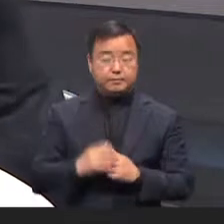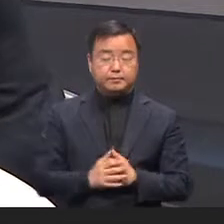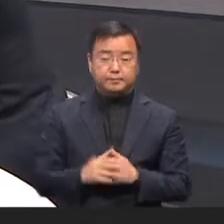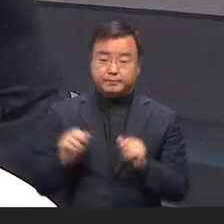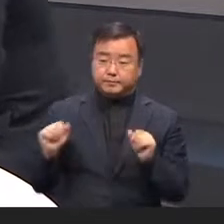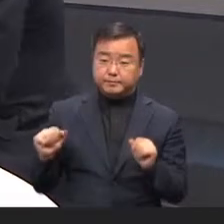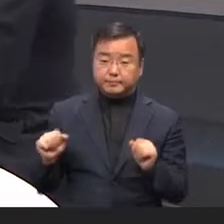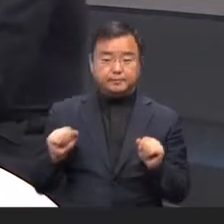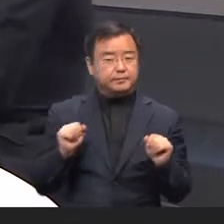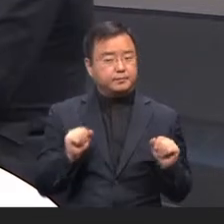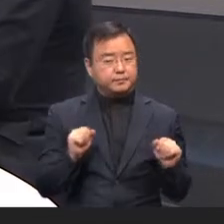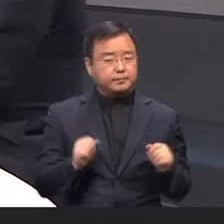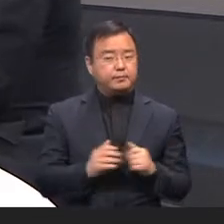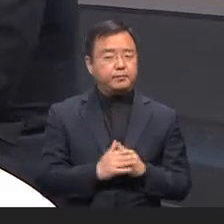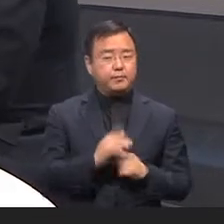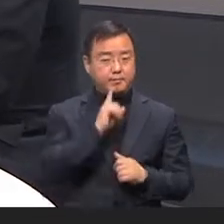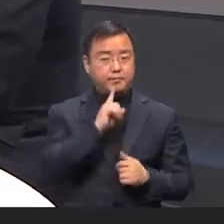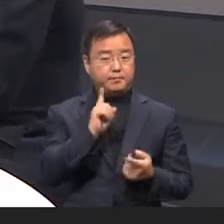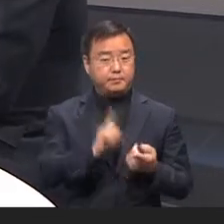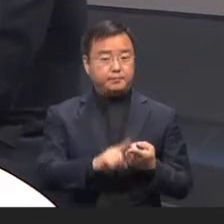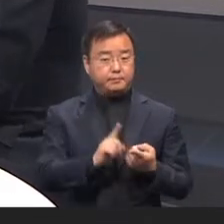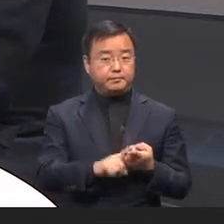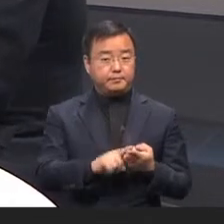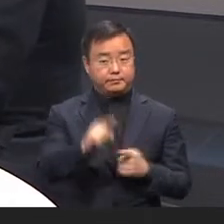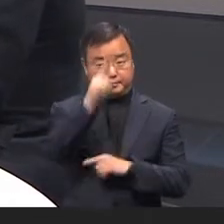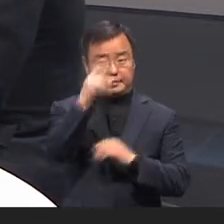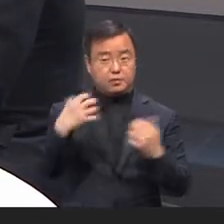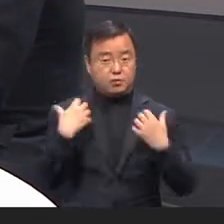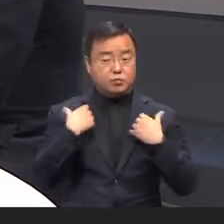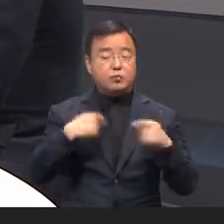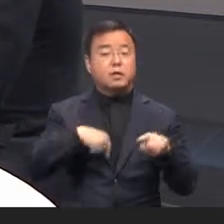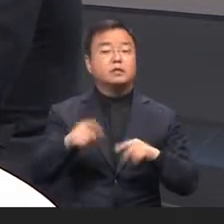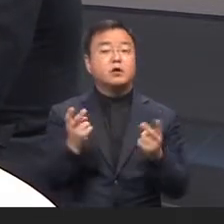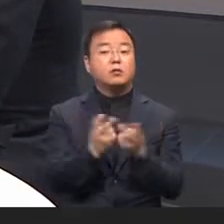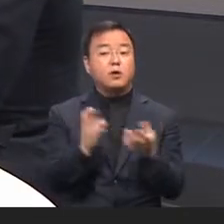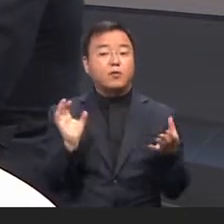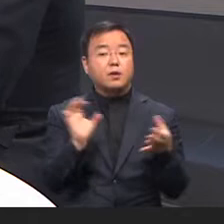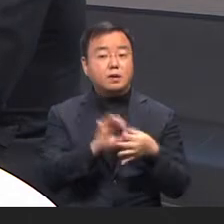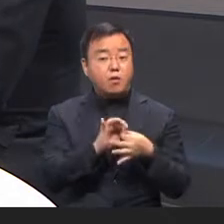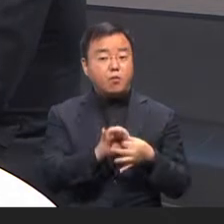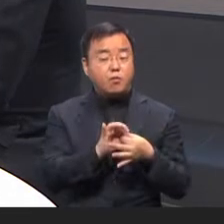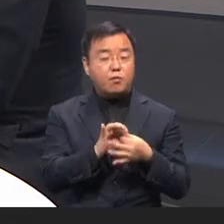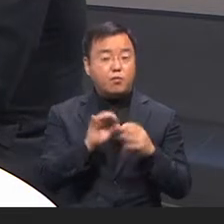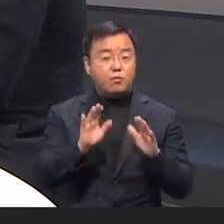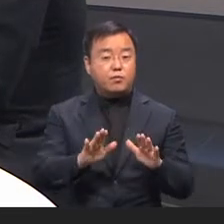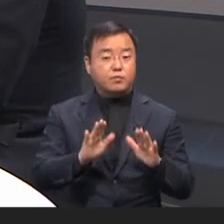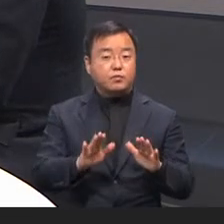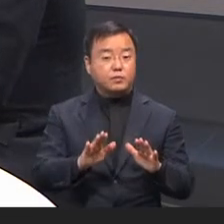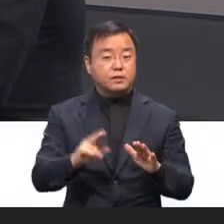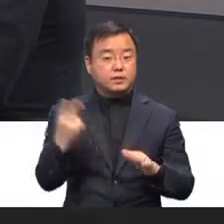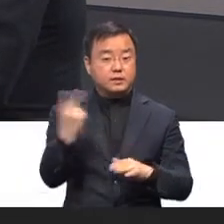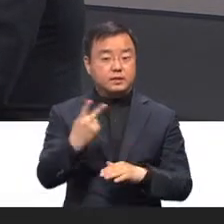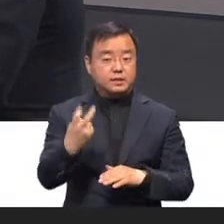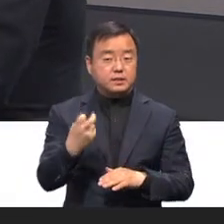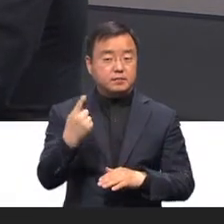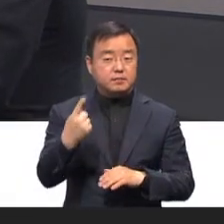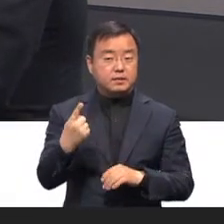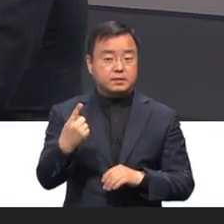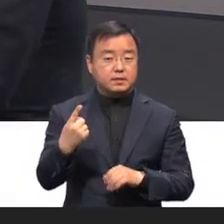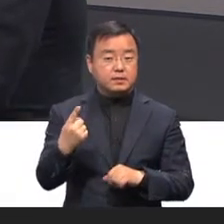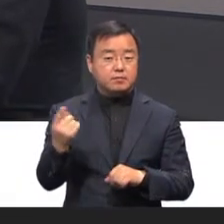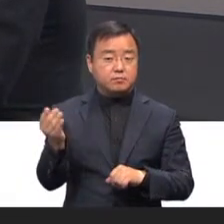안녕하세요 근데 어 말씀드린대로 이제 정부 이런 정책과 0 가지 돼서 어 정부의 정책으로 2021년 부터